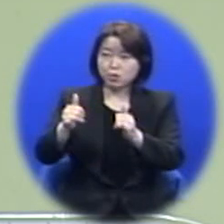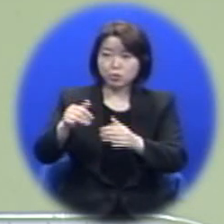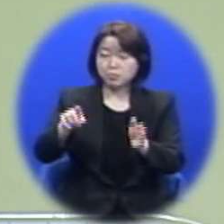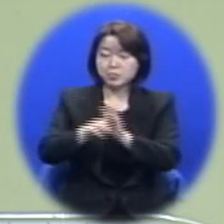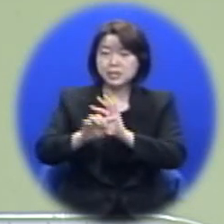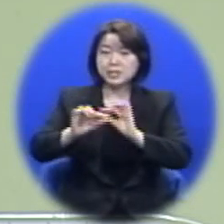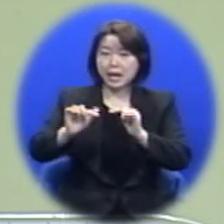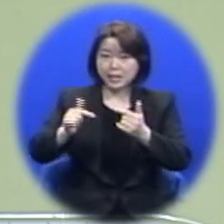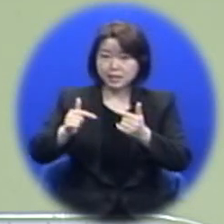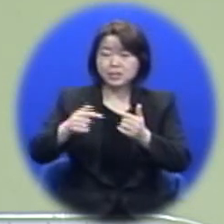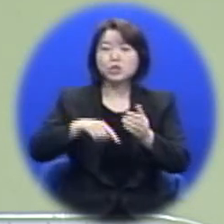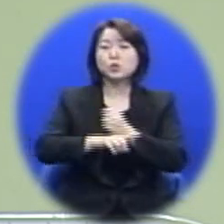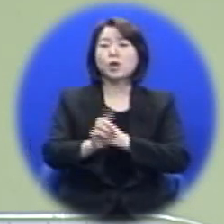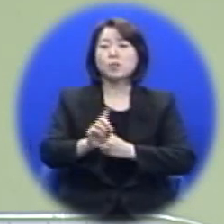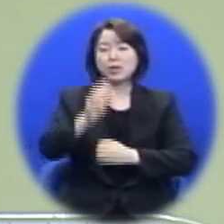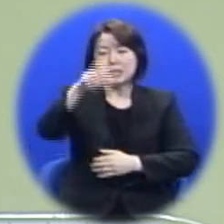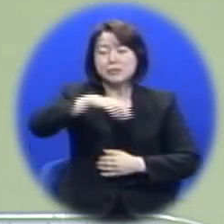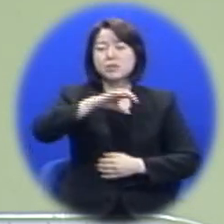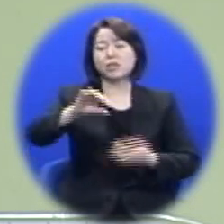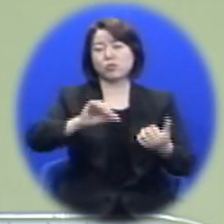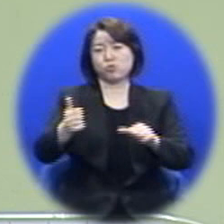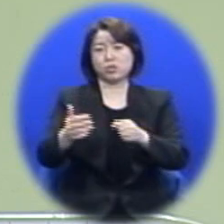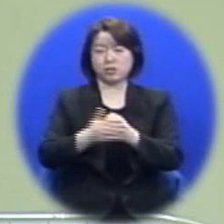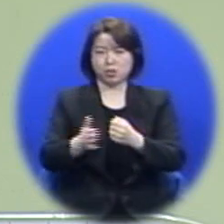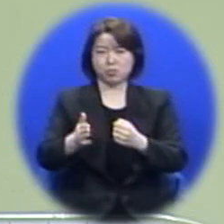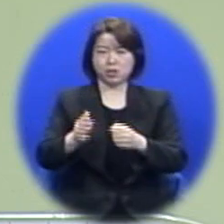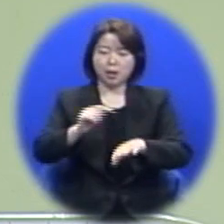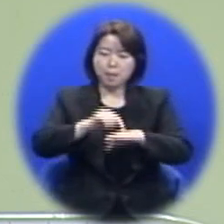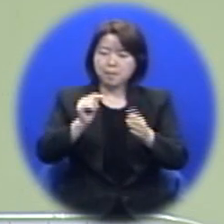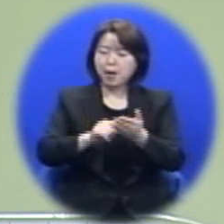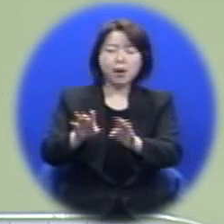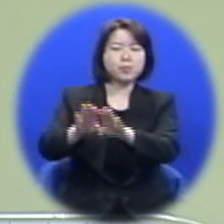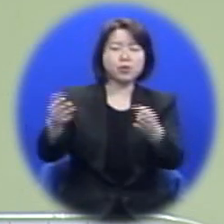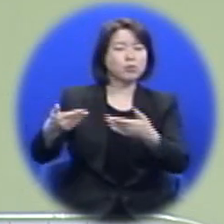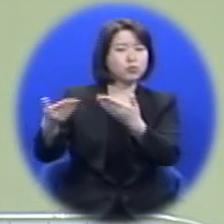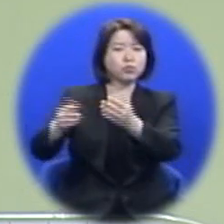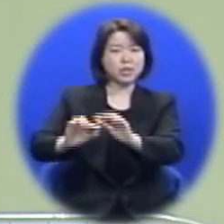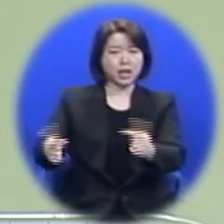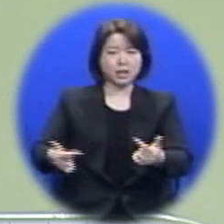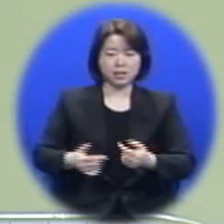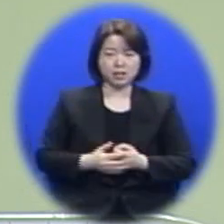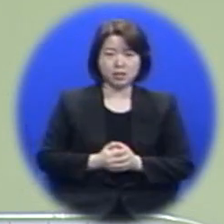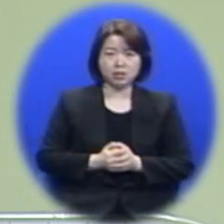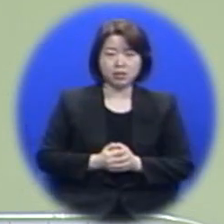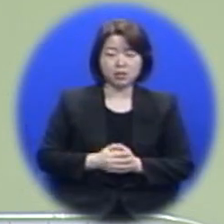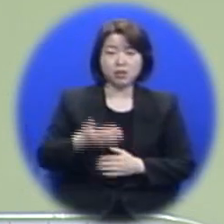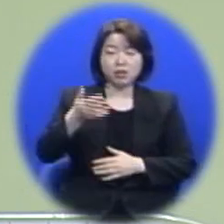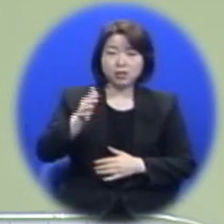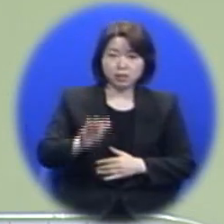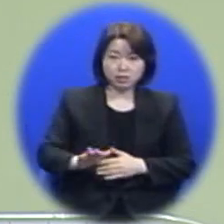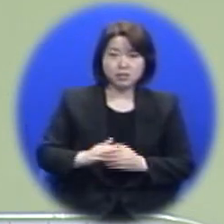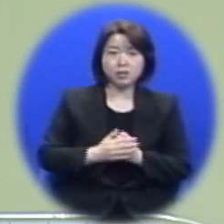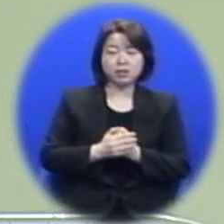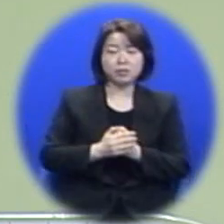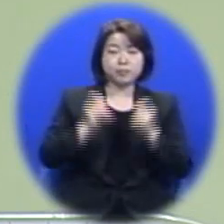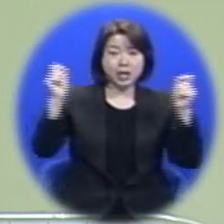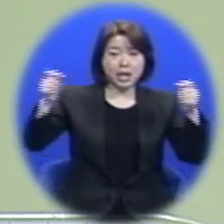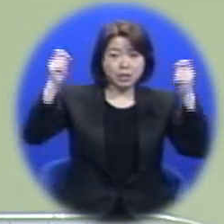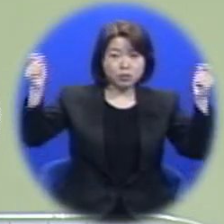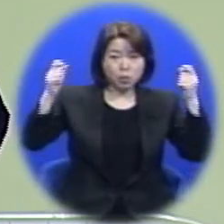점에 대해서 그들이 마음을 열지 못하고 있는 이유 중의 하나입니다 그런데 종료